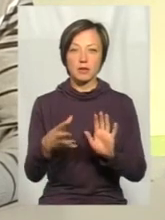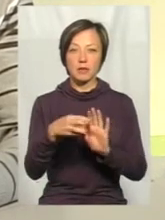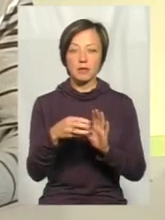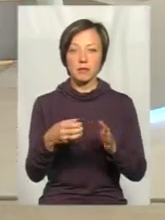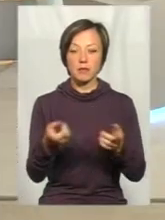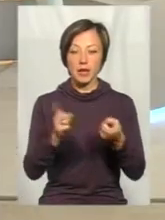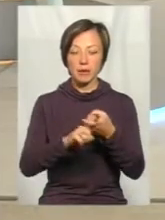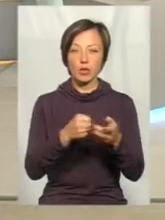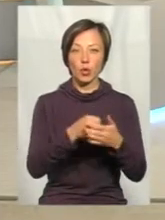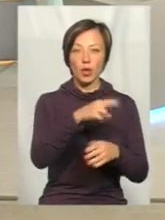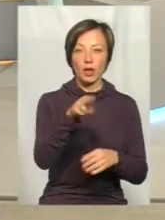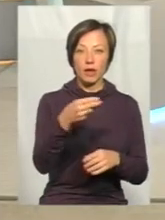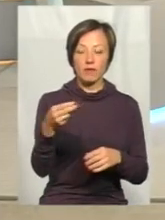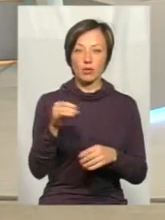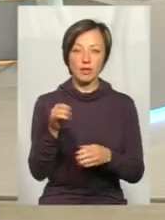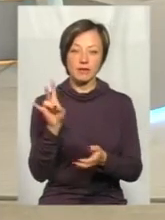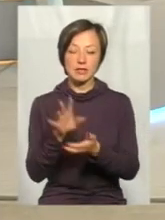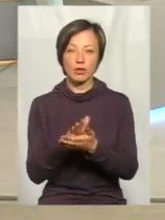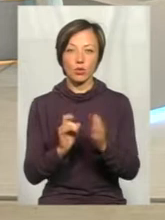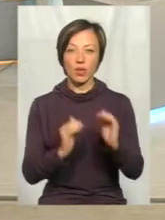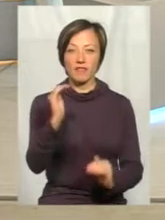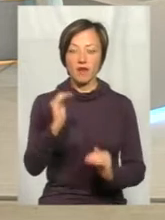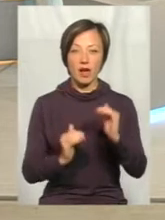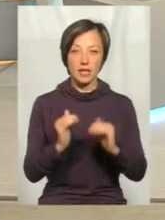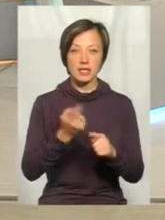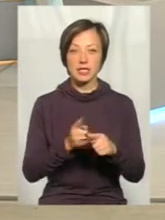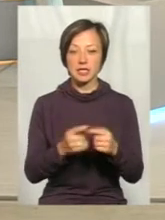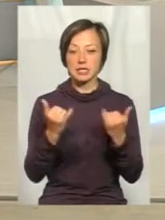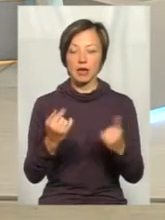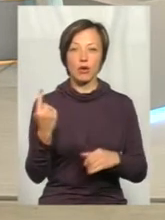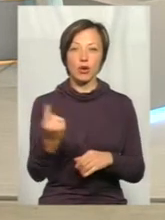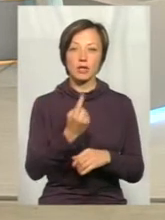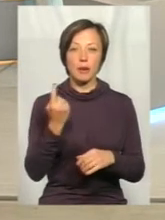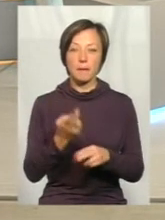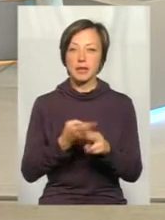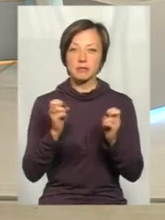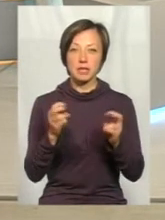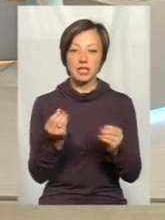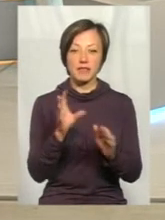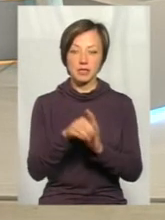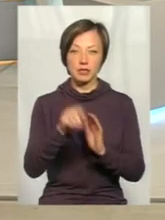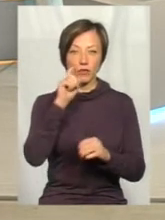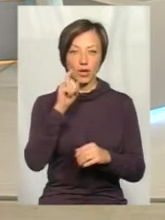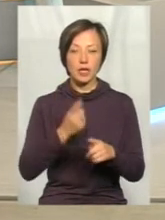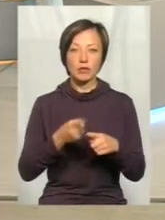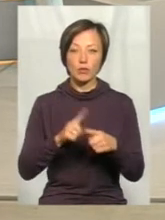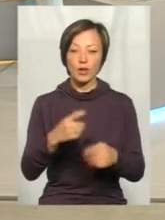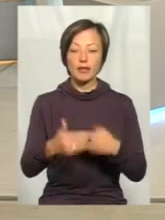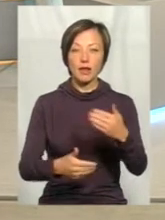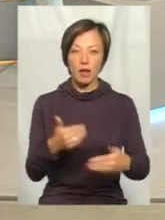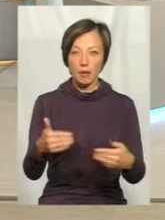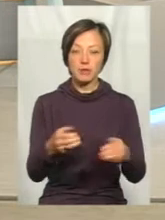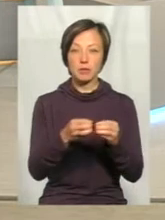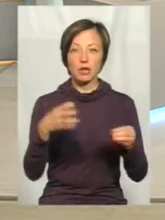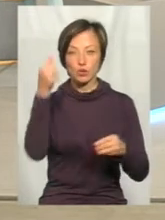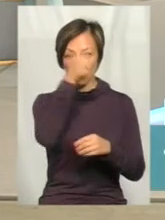і да, там, ну, стійкий до інфляції. І це зараз одна із самих безпечних інвестицій в Україні. Тому динаміка елементарно з